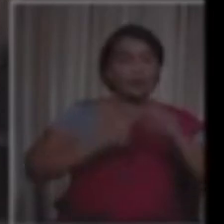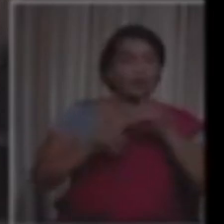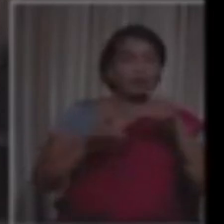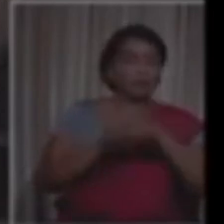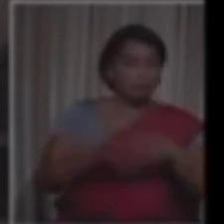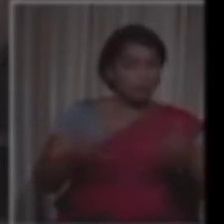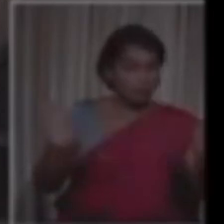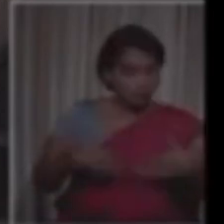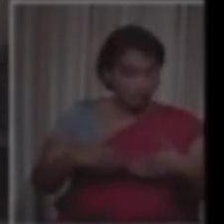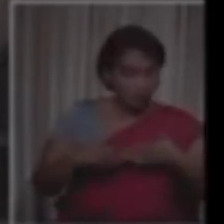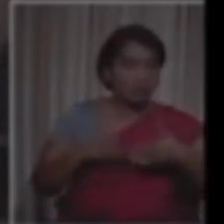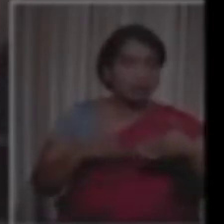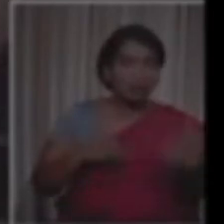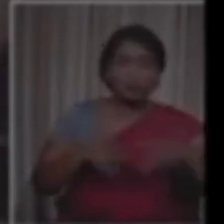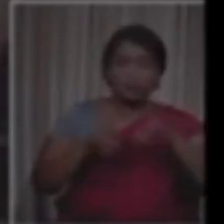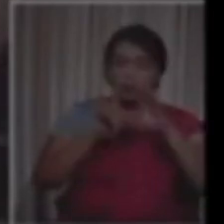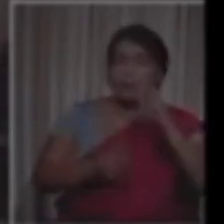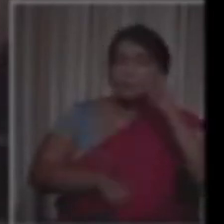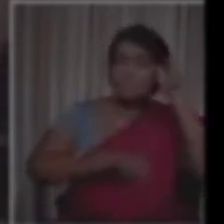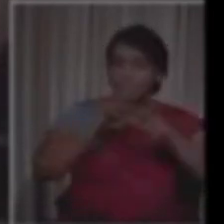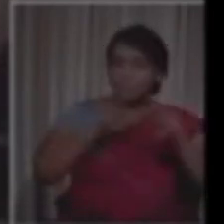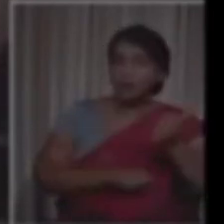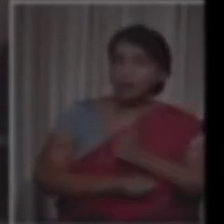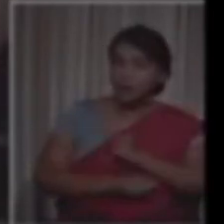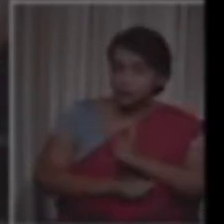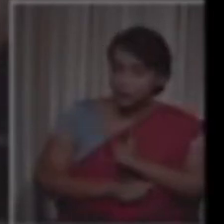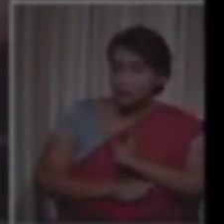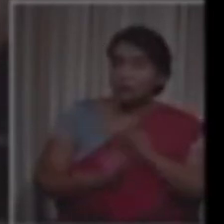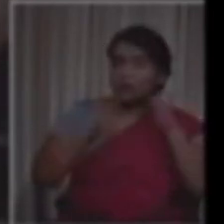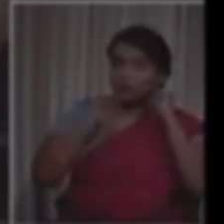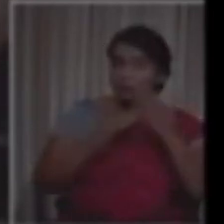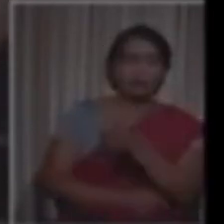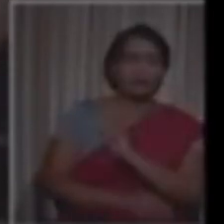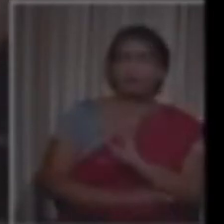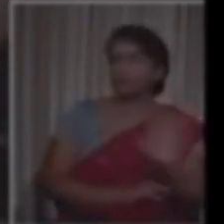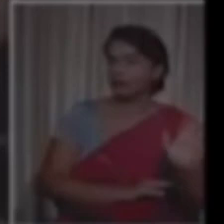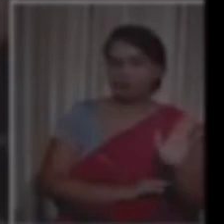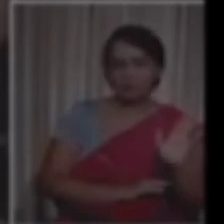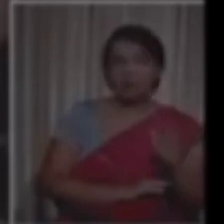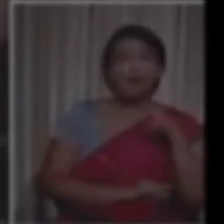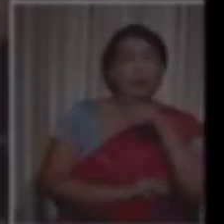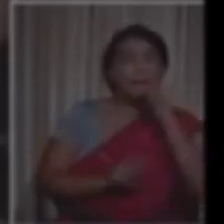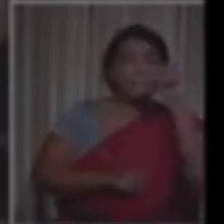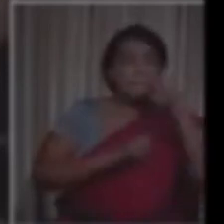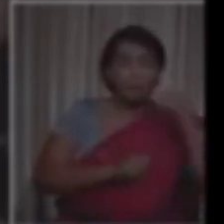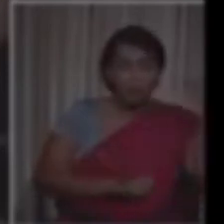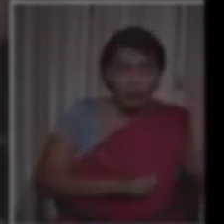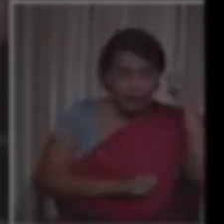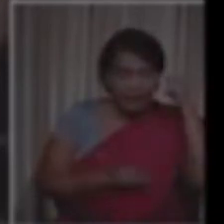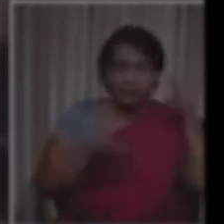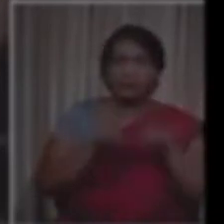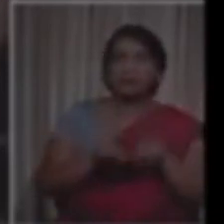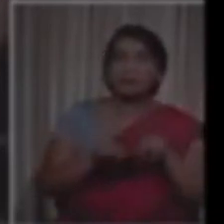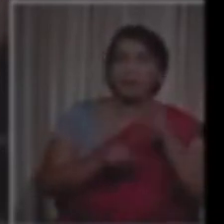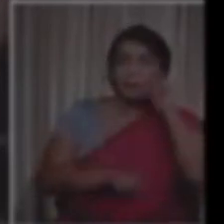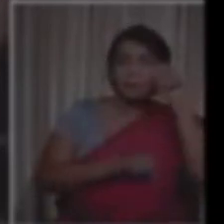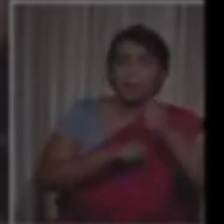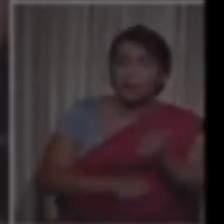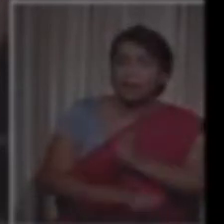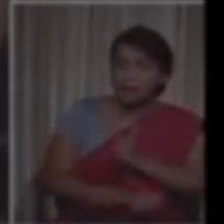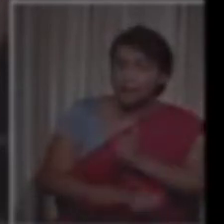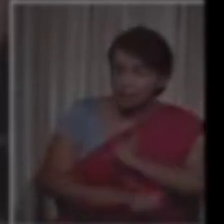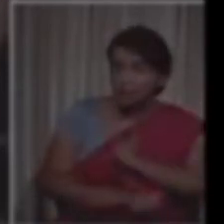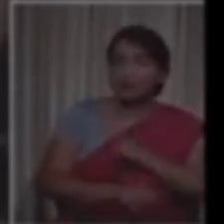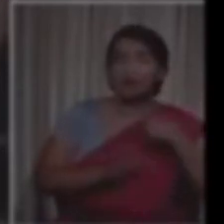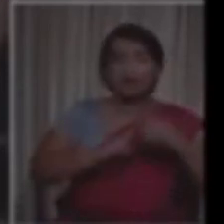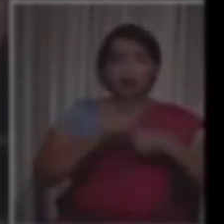දුරටත් මේ ජනතාවගේ කැමැත්තේ සාධාරණ පිළිබිඹුවක් නෙවෙයි. මේ ජනතාව හිතන විදිය මේ ජනතාව කැමැත්ත